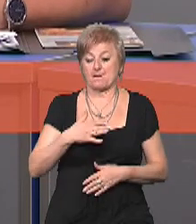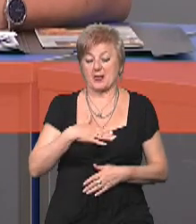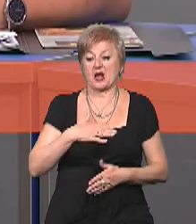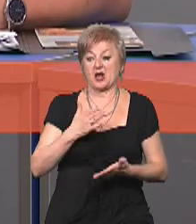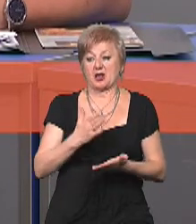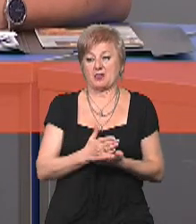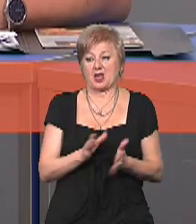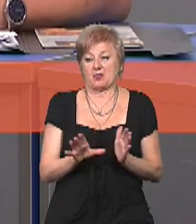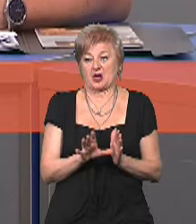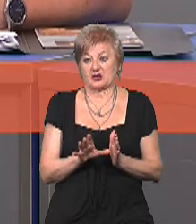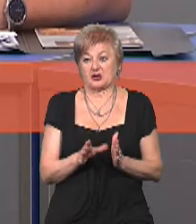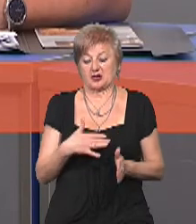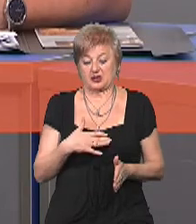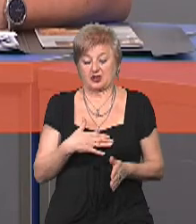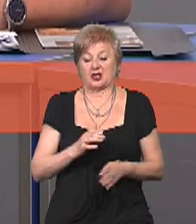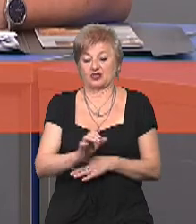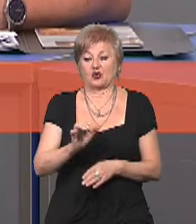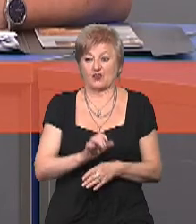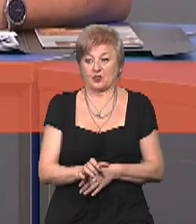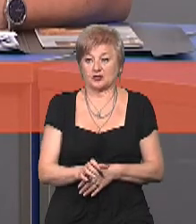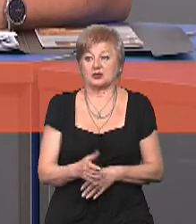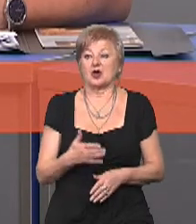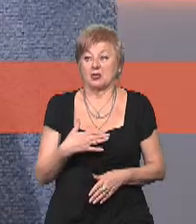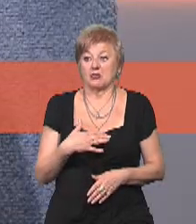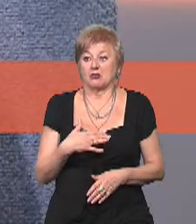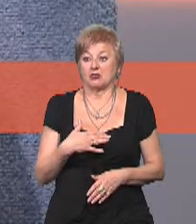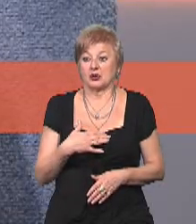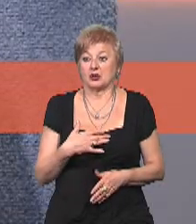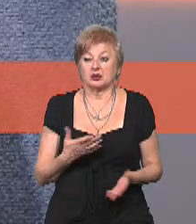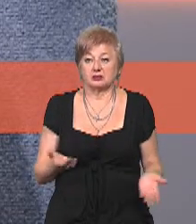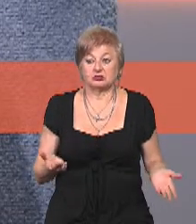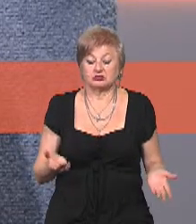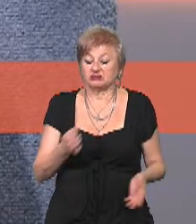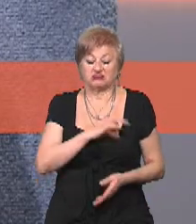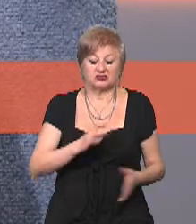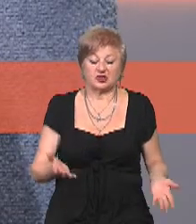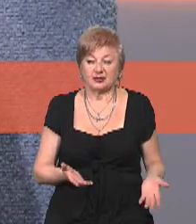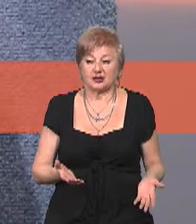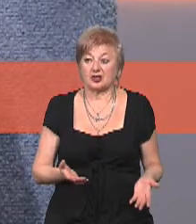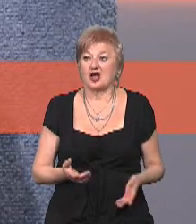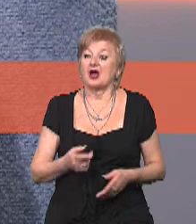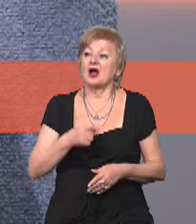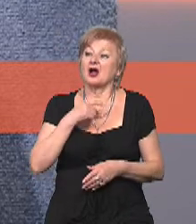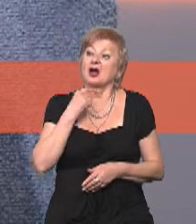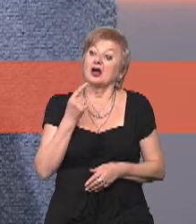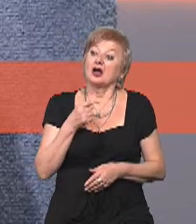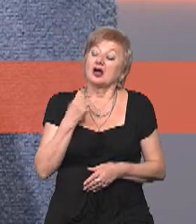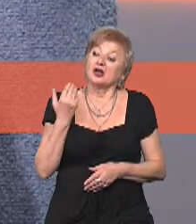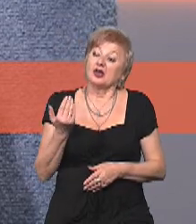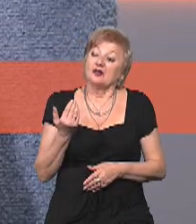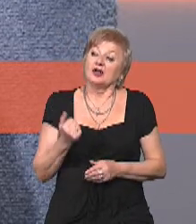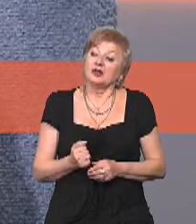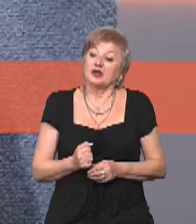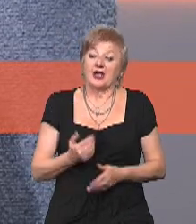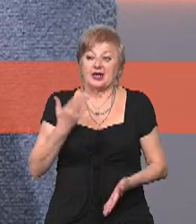имеем электроэнергию для выпуска нашей продукции. Мы становимся одно. Дякую. Пане Валерію, а говорити про весь металургійний комплекс?